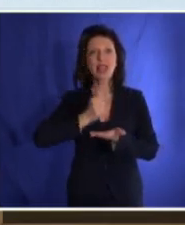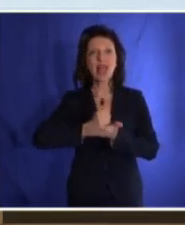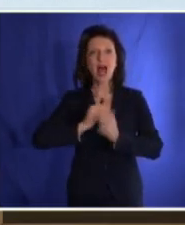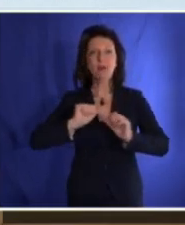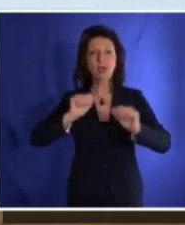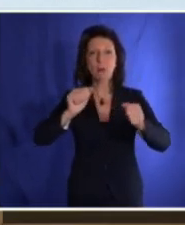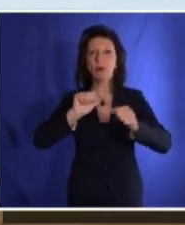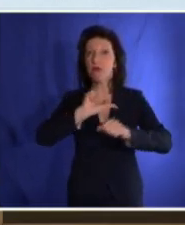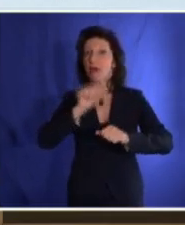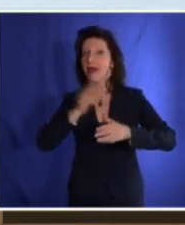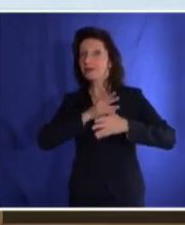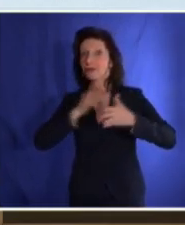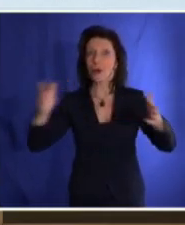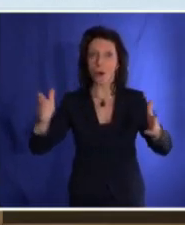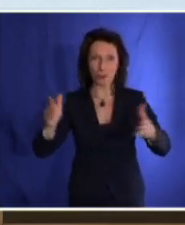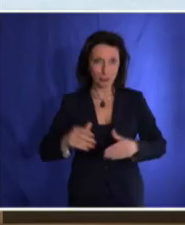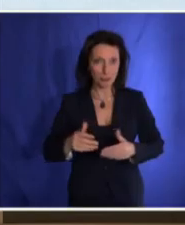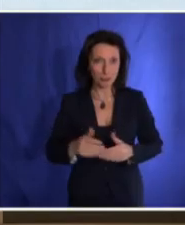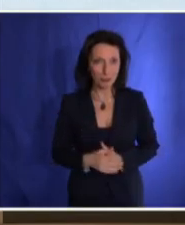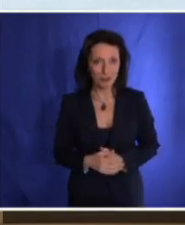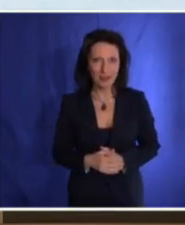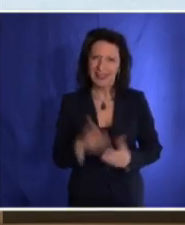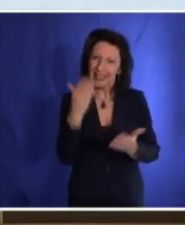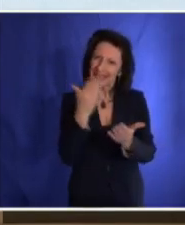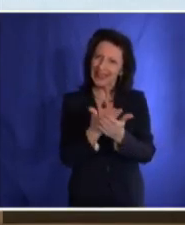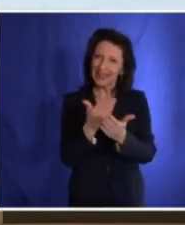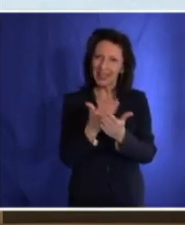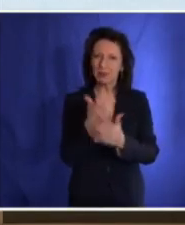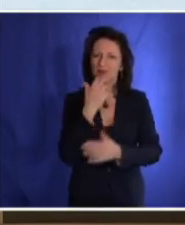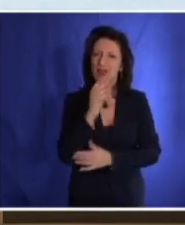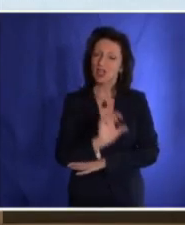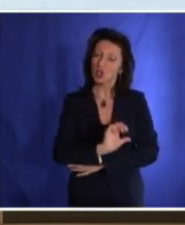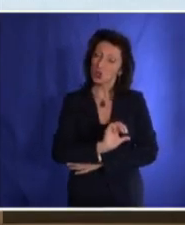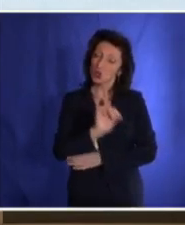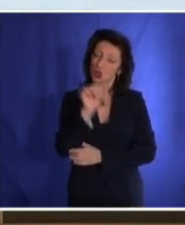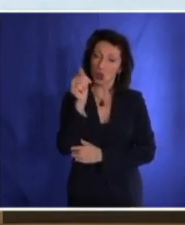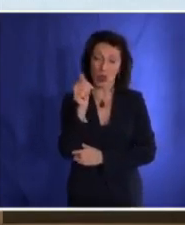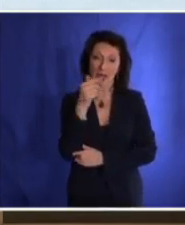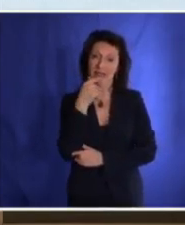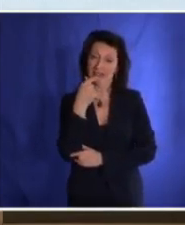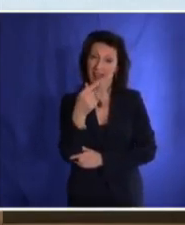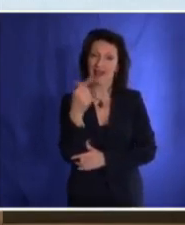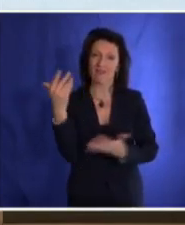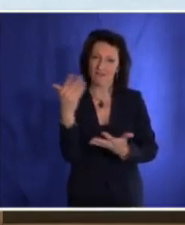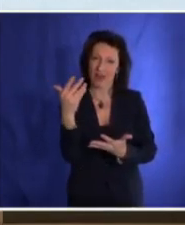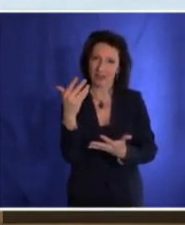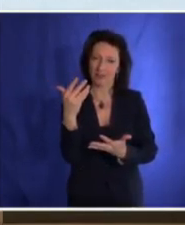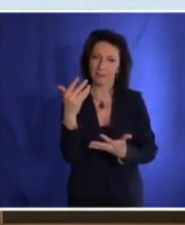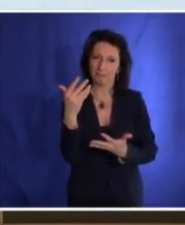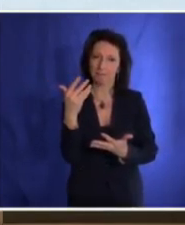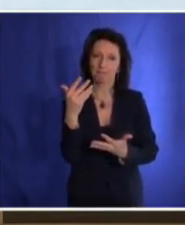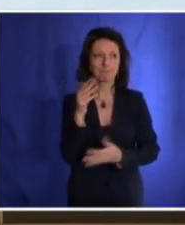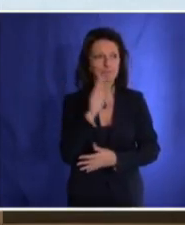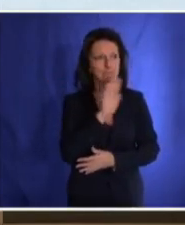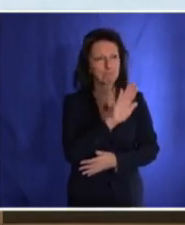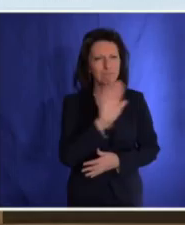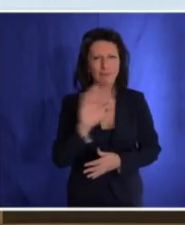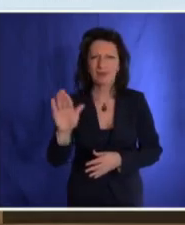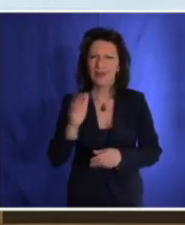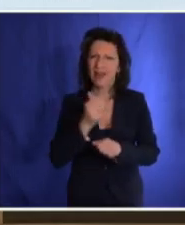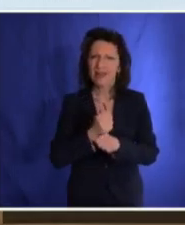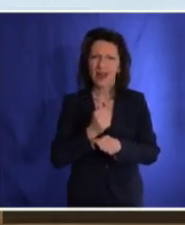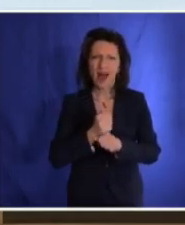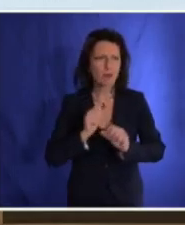Niederösterreich. Und deswegen möchte ich auch zuallererst ein herzliches Danke sagen für euren Einsatz, ein